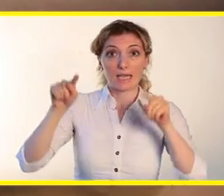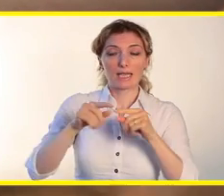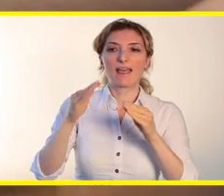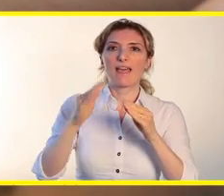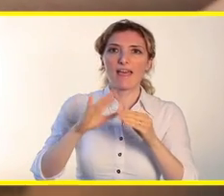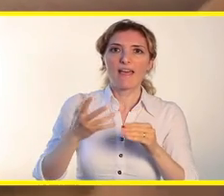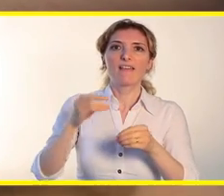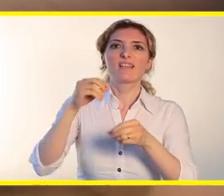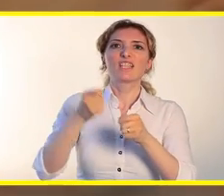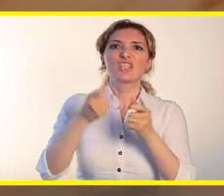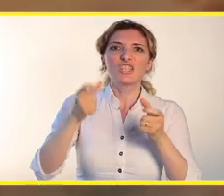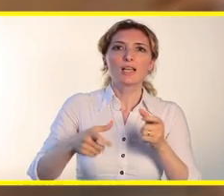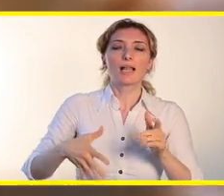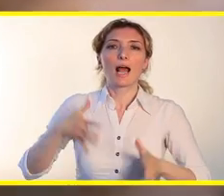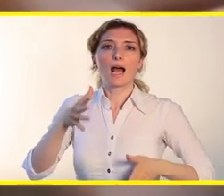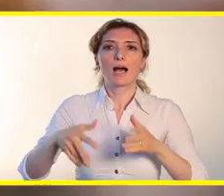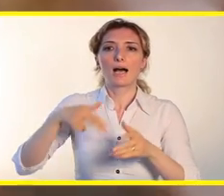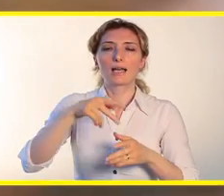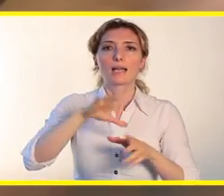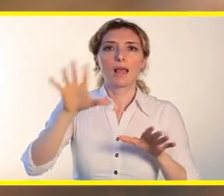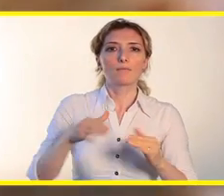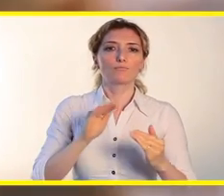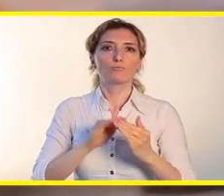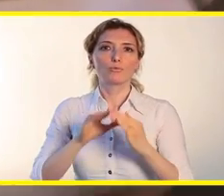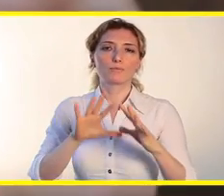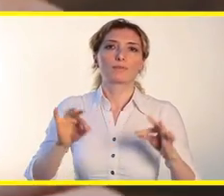ve hareket halindeki gereksinimlerinize uyum sağlar.